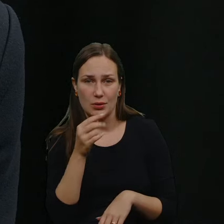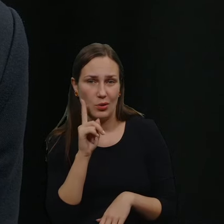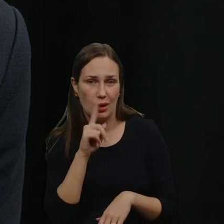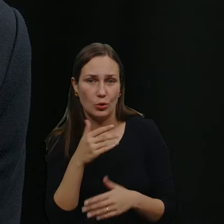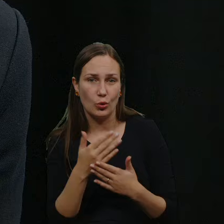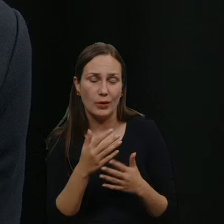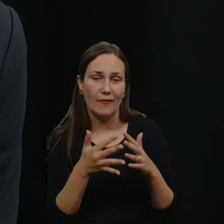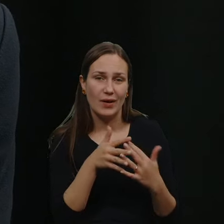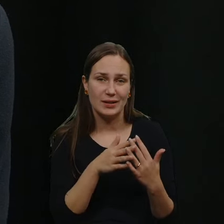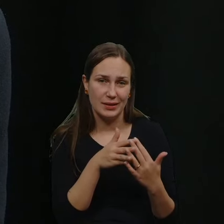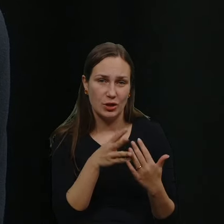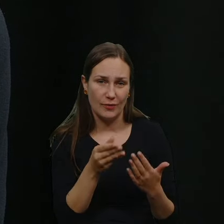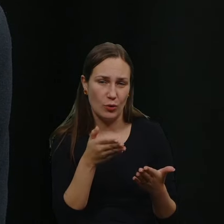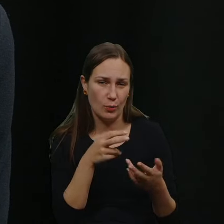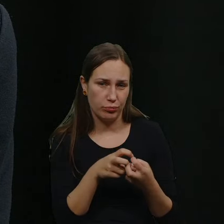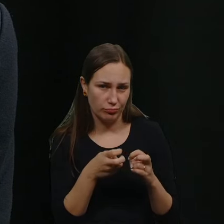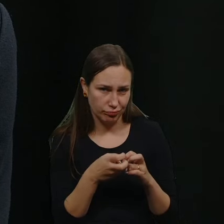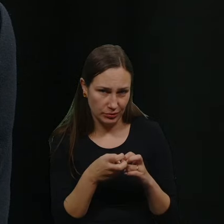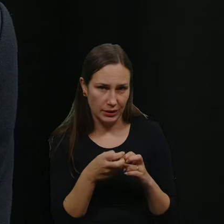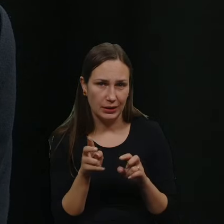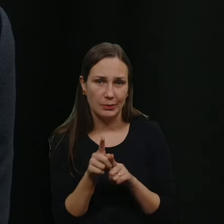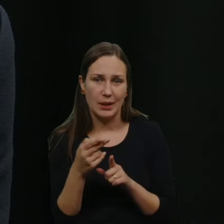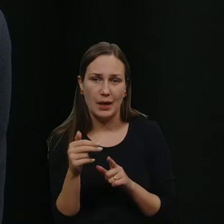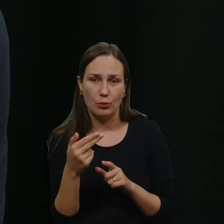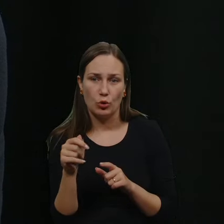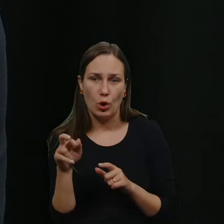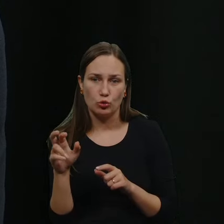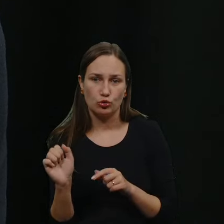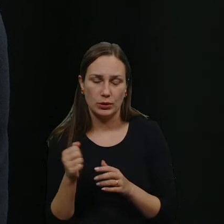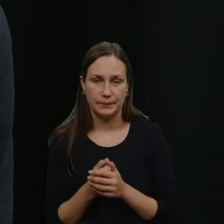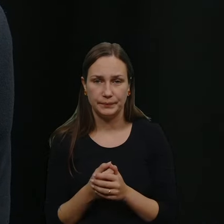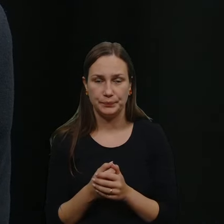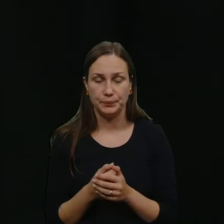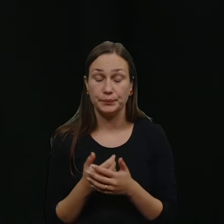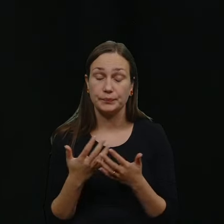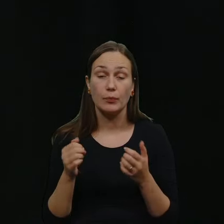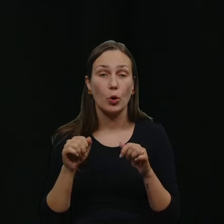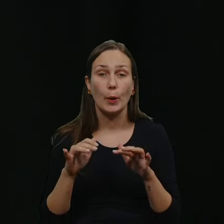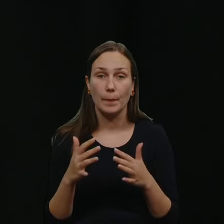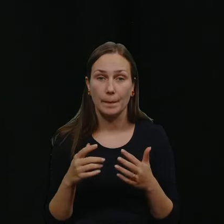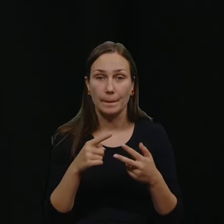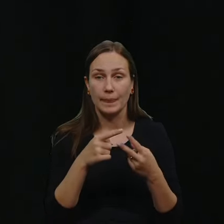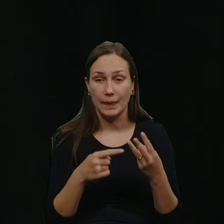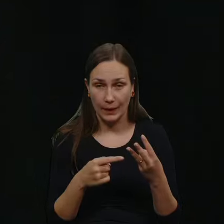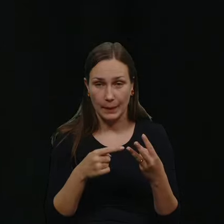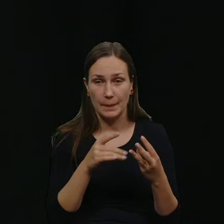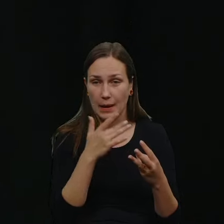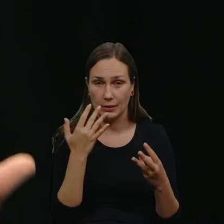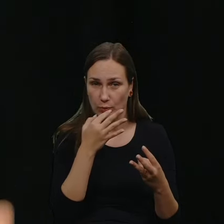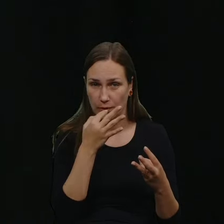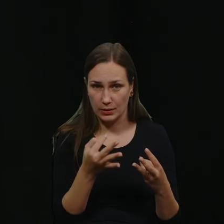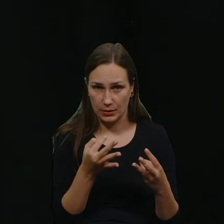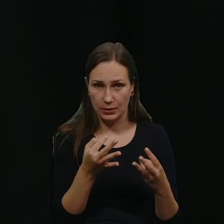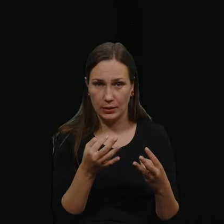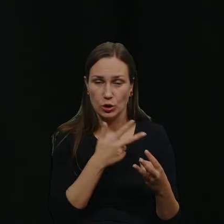ir valstiečiai yra kliuvinys jiems, juo labiau Nemuno aušra. Tai čia niekaip, ne, ko gero. Tai žiūrėkim, tai tada būtų taip, šitos trys mūsų paminėtos partijos, ne,